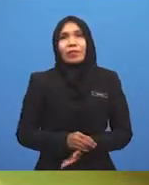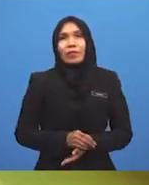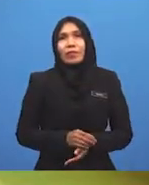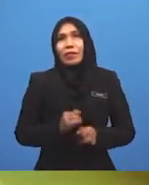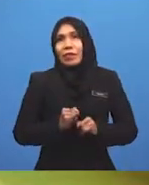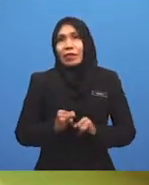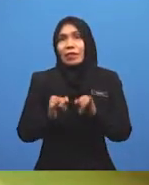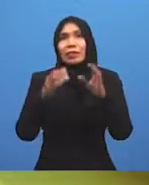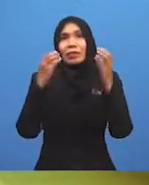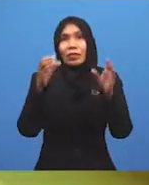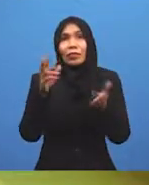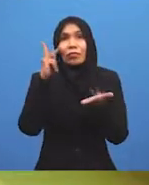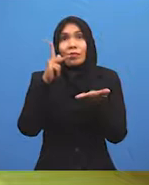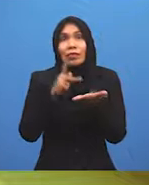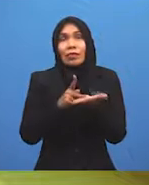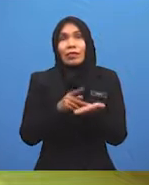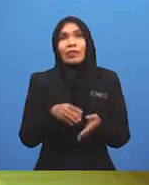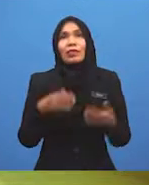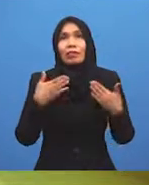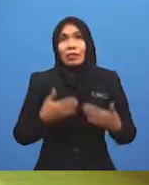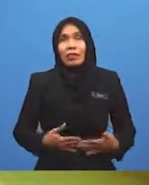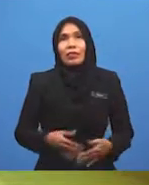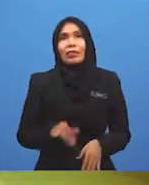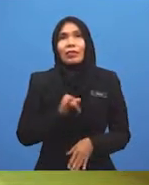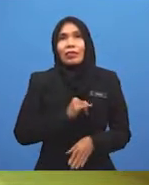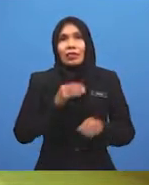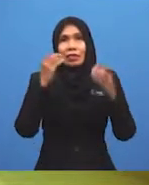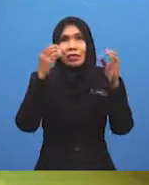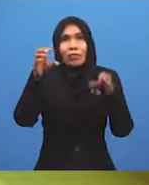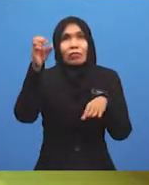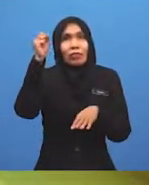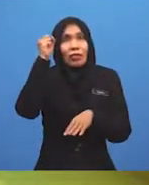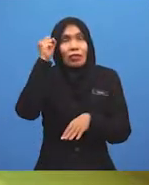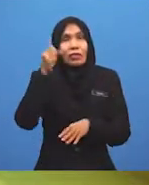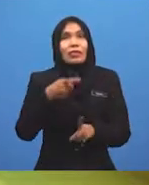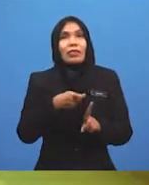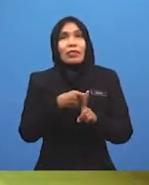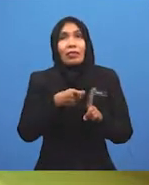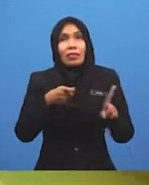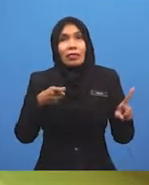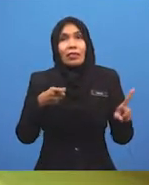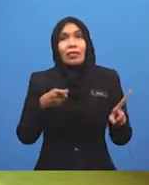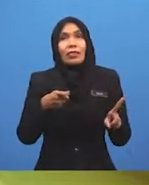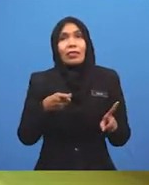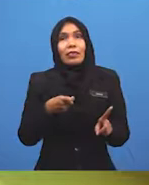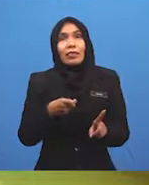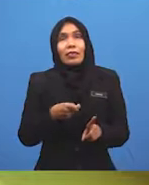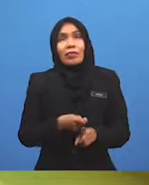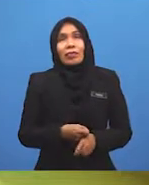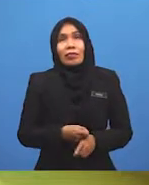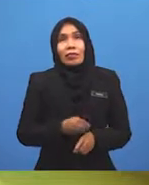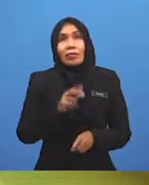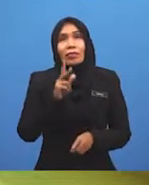cikgu memperkenalkan diri. Saya Cikgu Sasi Raja dari Sekolah Kebangsaan Konven